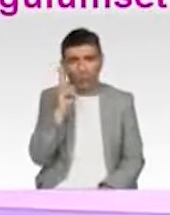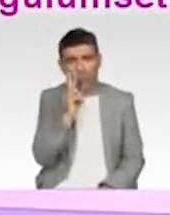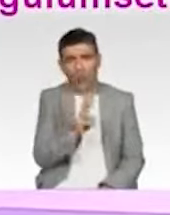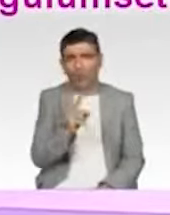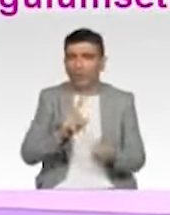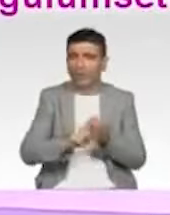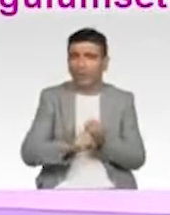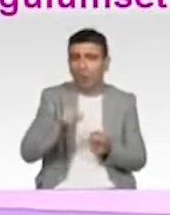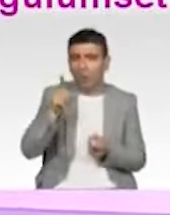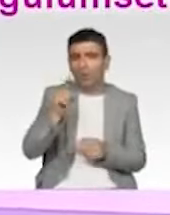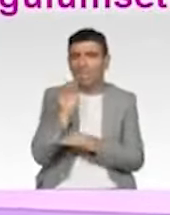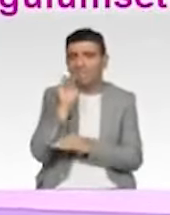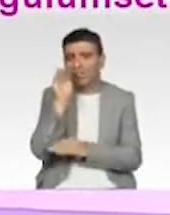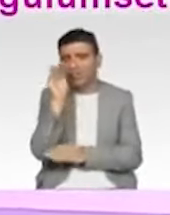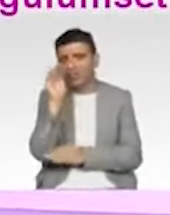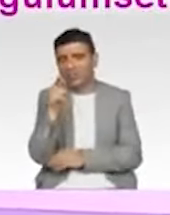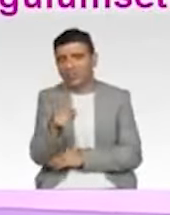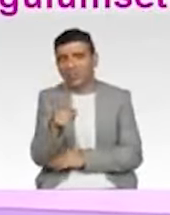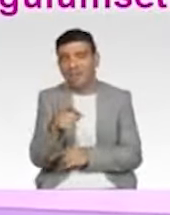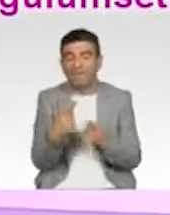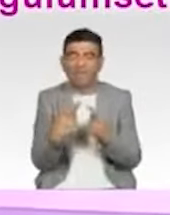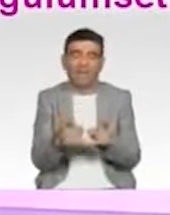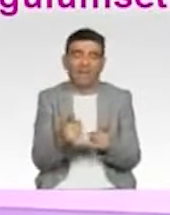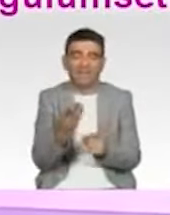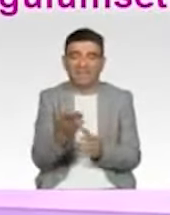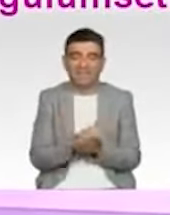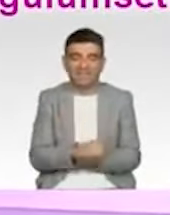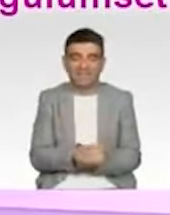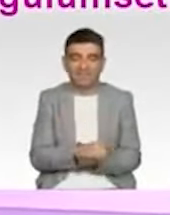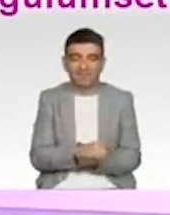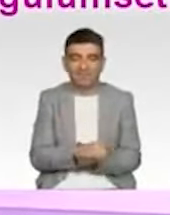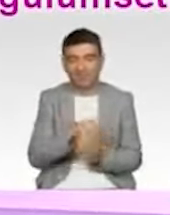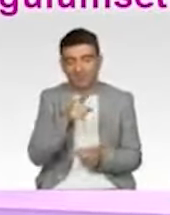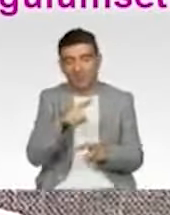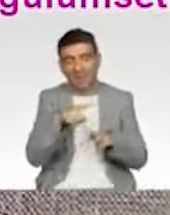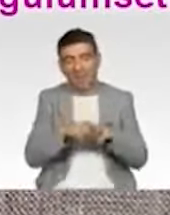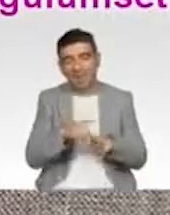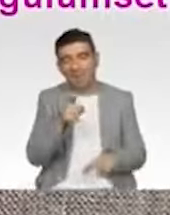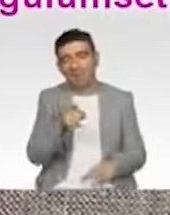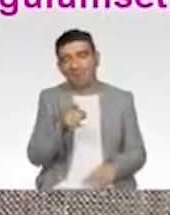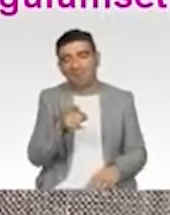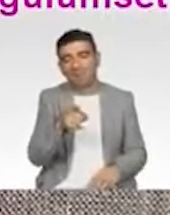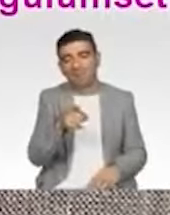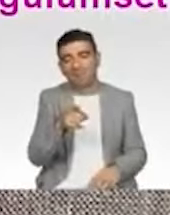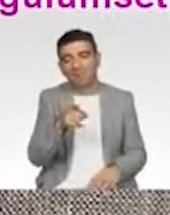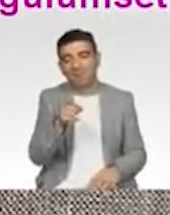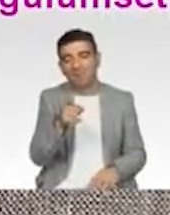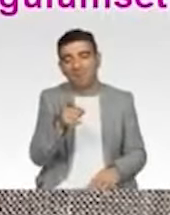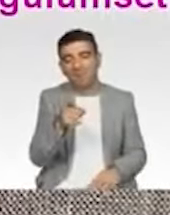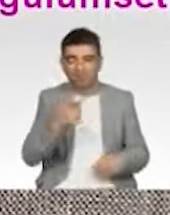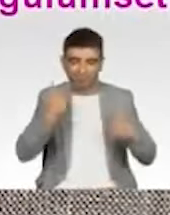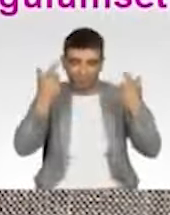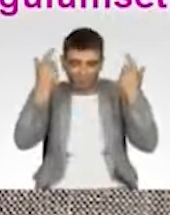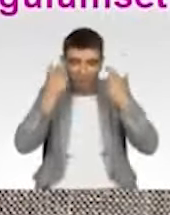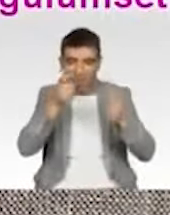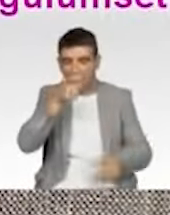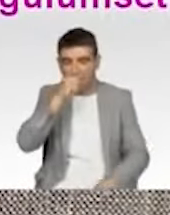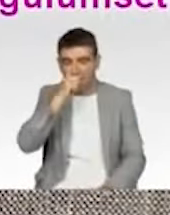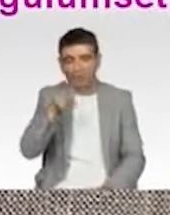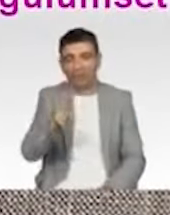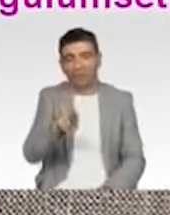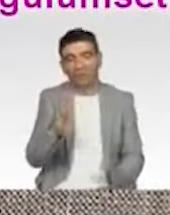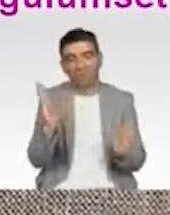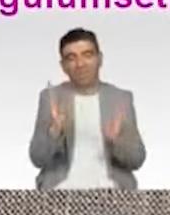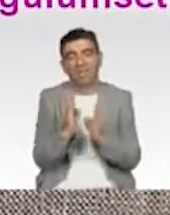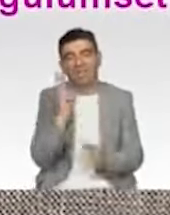ve oradaki yaşayacağı şey bambaşka. Yalnız Emrah enişte olduğu için orada böyle krallar gibi karşılanıyor. Görmen lazım. Evet. Emrah